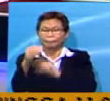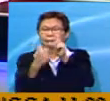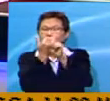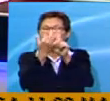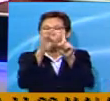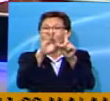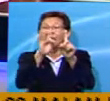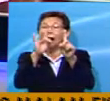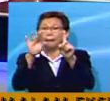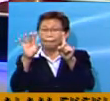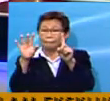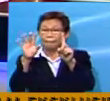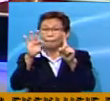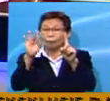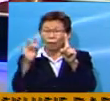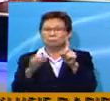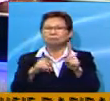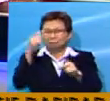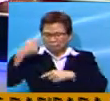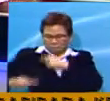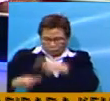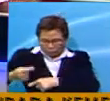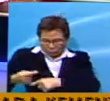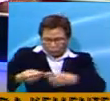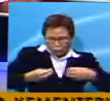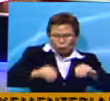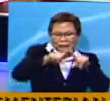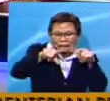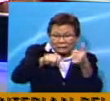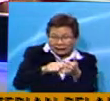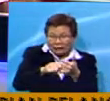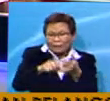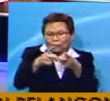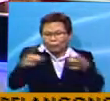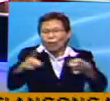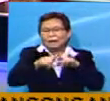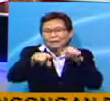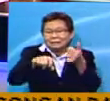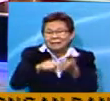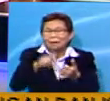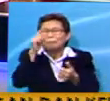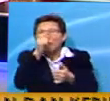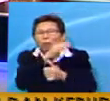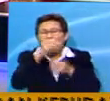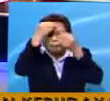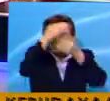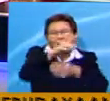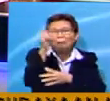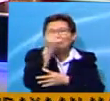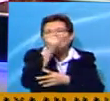1998 bagi kesalahan seperti penyamaran, penjualan sijil diploma dan sijil ijazah palsu dan maklumat palsu.